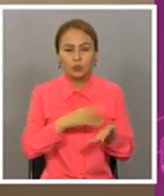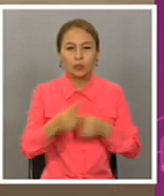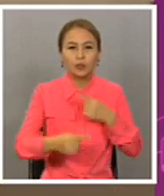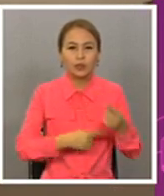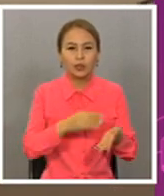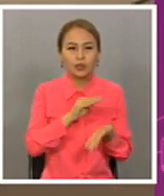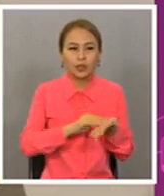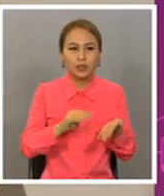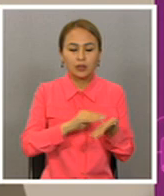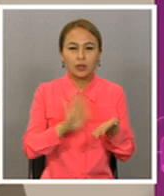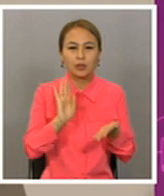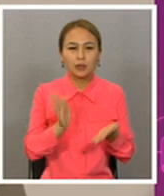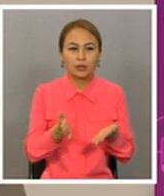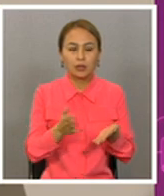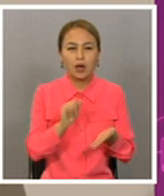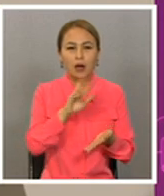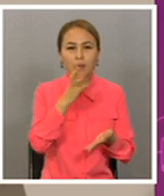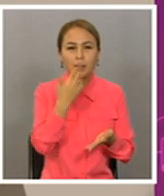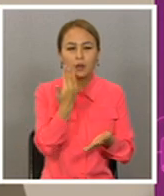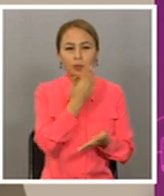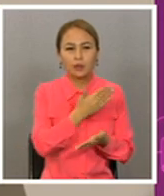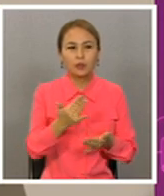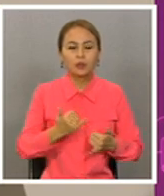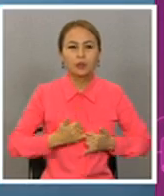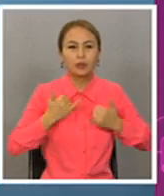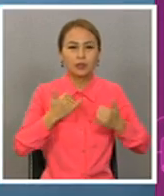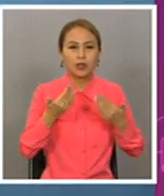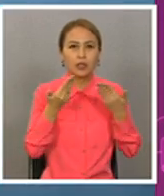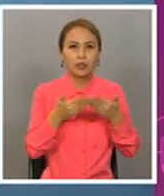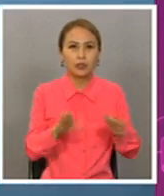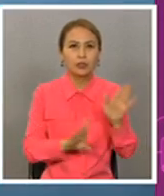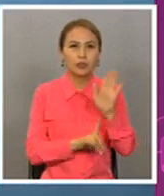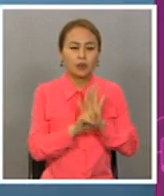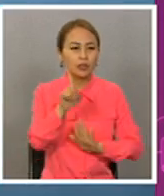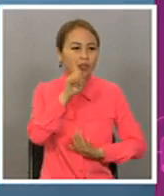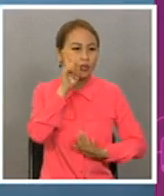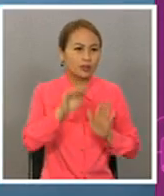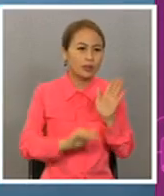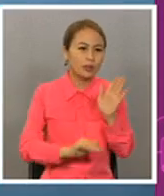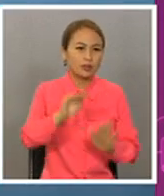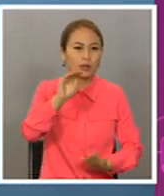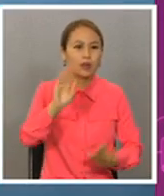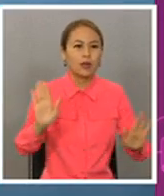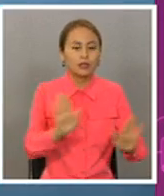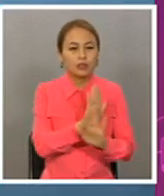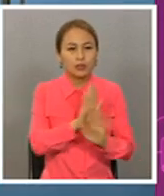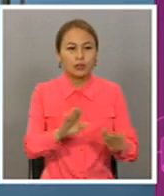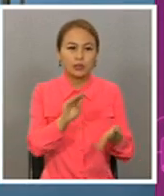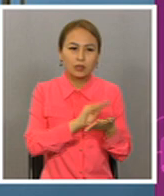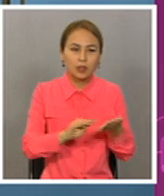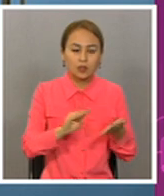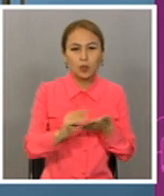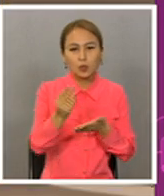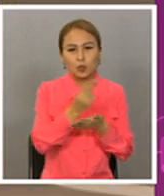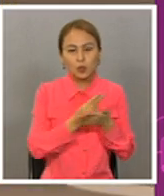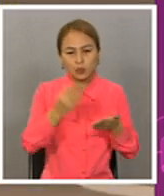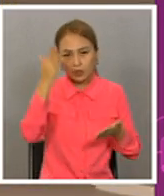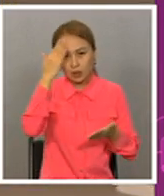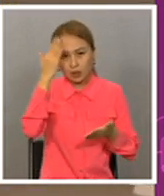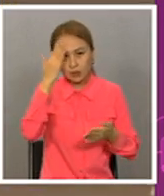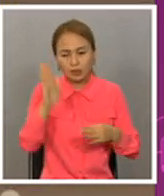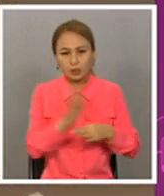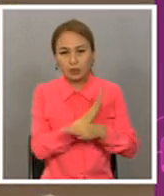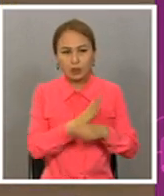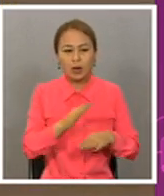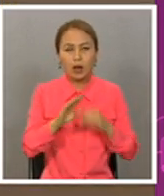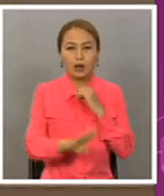шәкіртін айналады. Абай оның өлеңге деген бейімін ашады. Ол жастайынан әншілік, сазгерлік, суретшілік қабілеттерінен бөлек,